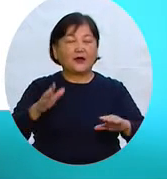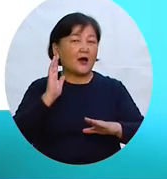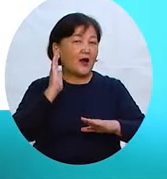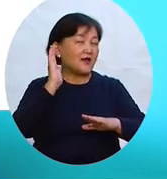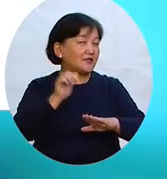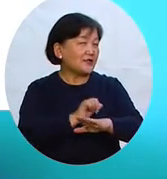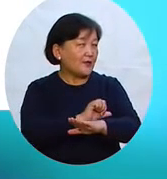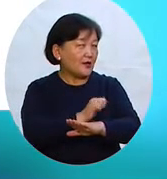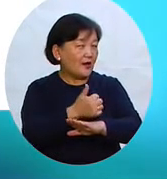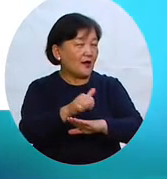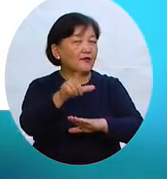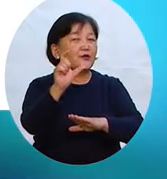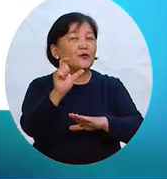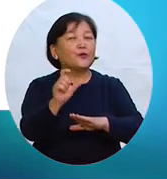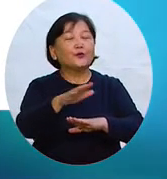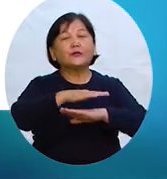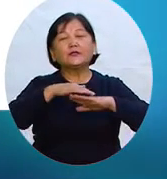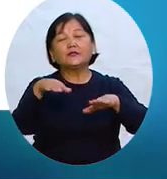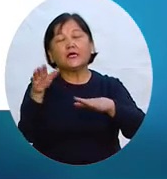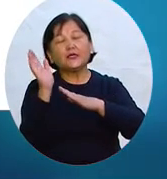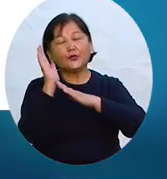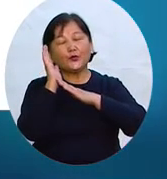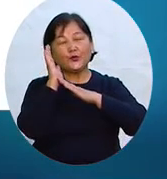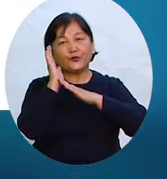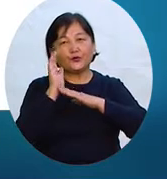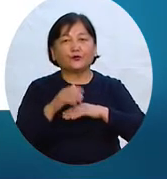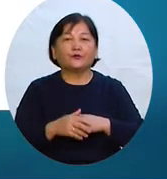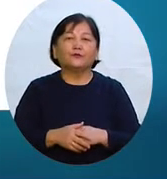тайлж, айны хүн талдаа хонно.